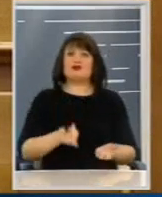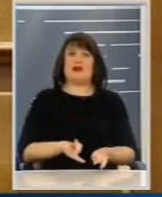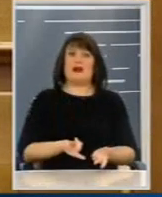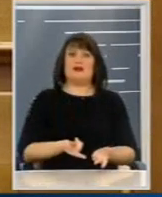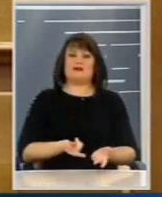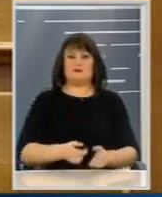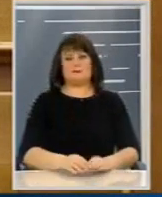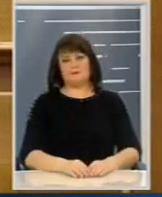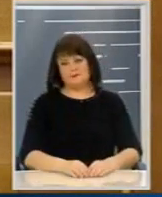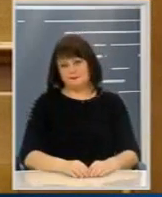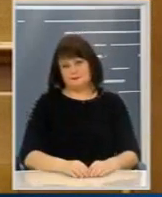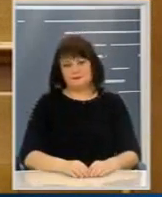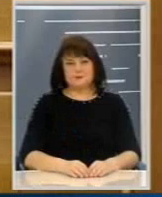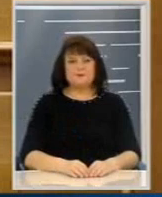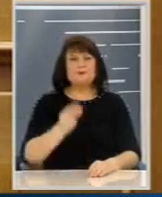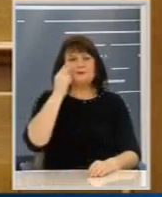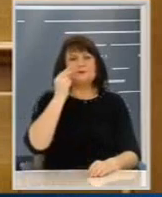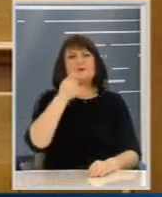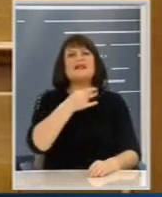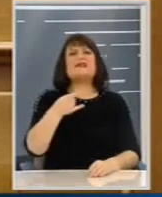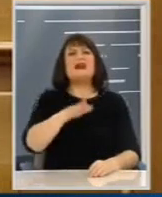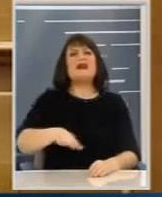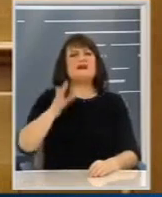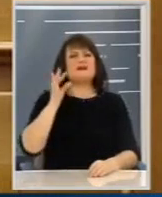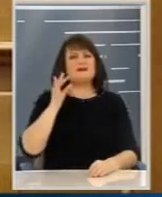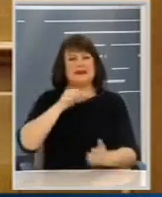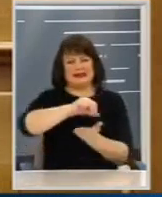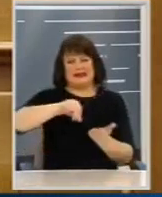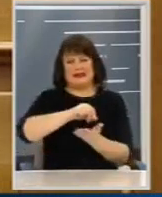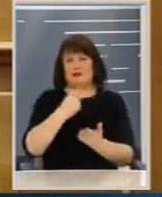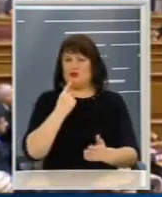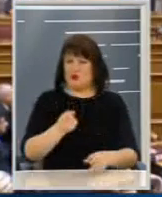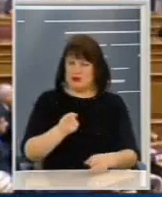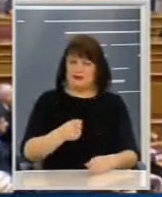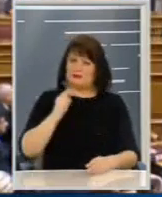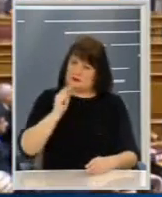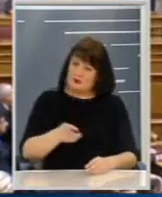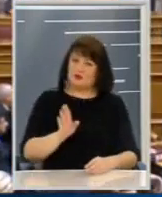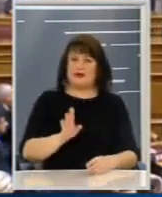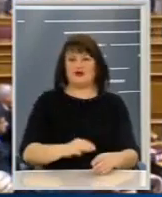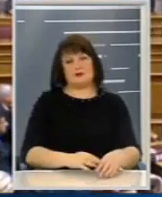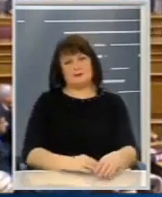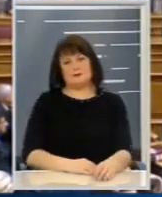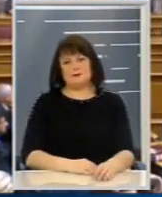Σε ό,τι αφορά το Μενίδη και το Ζεφύρι, να σας απαντήσω και γι' αυτό.